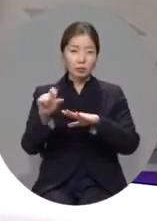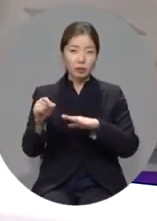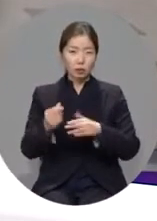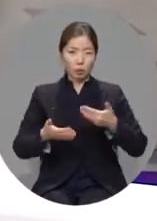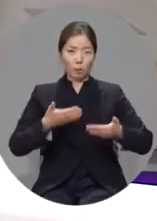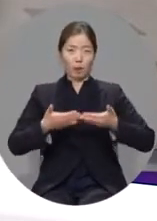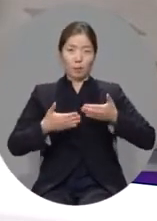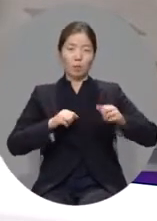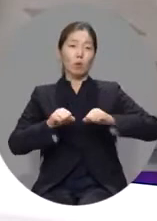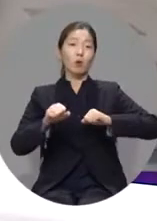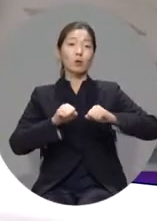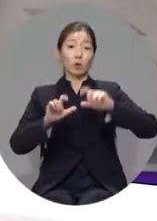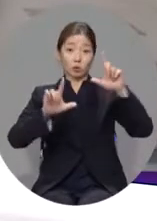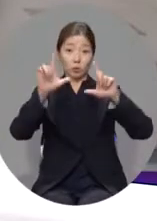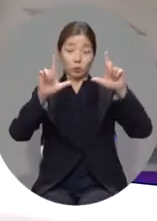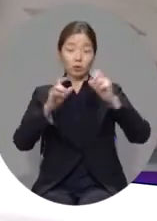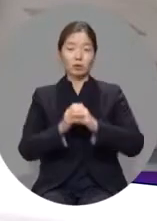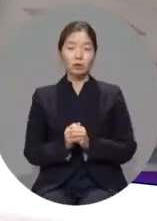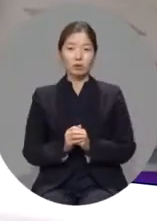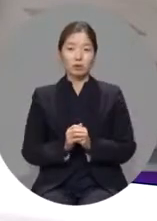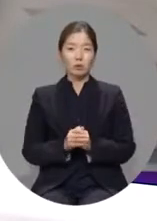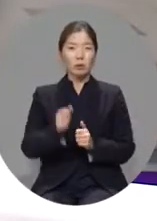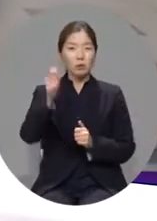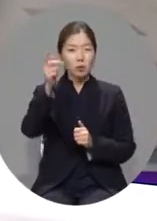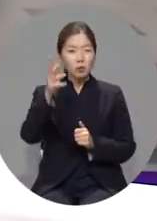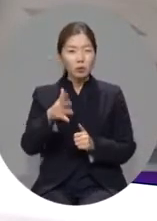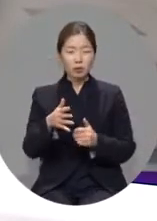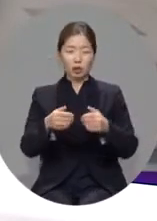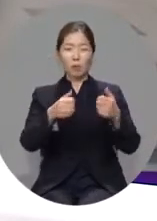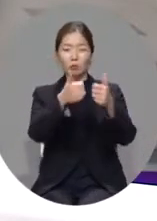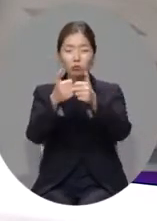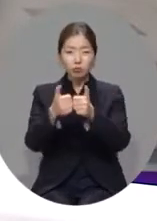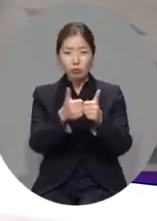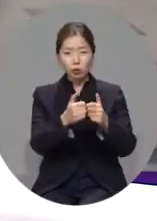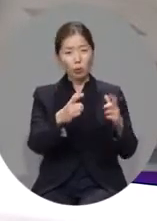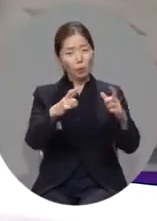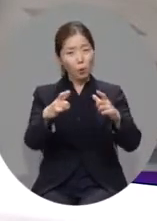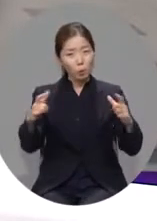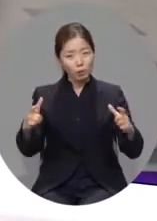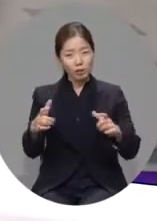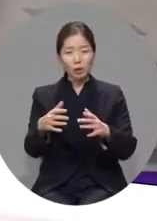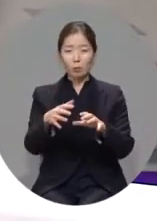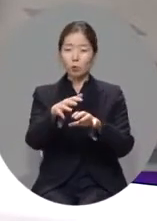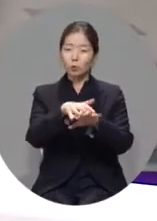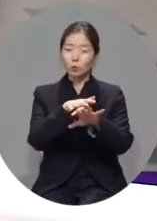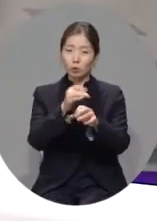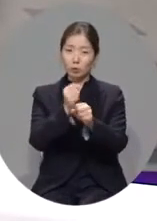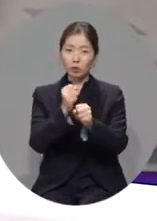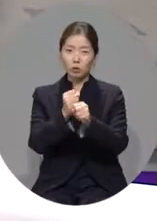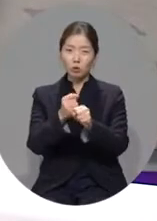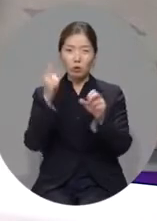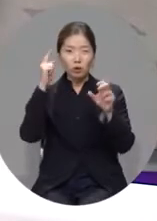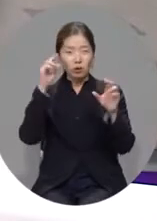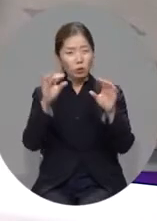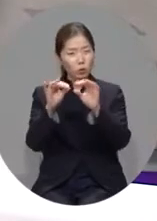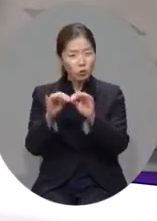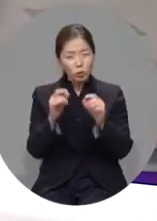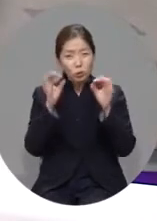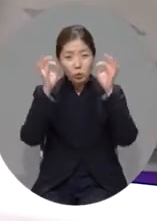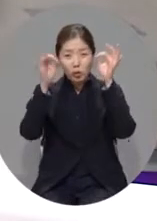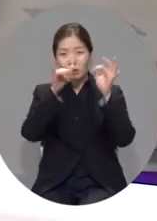바삐 움직이는 모습입니다. 수차례 협의를 통해 업무 범위나 사무국 구성 등의 이견을 좁히고